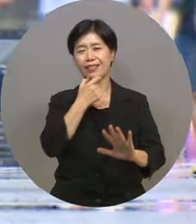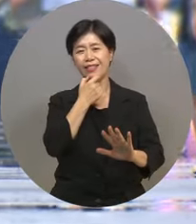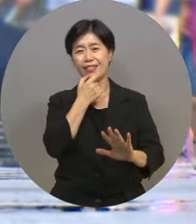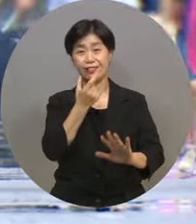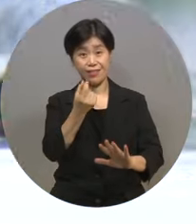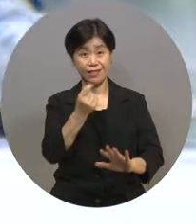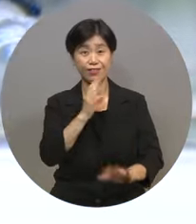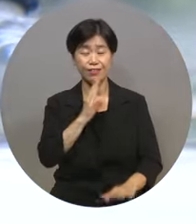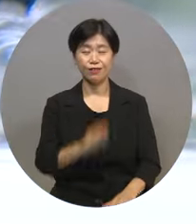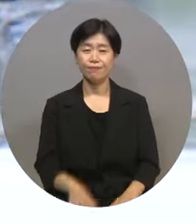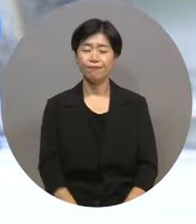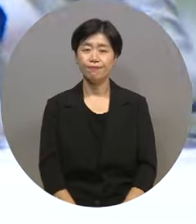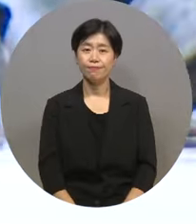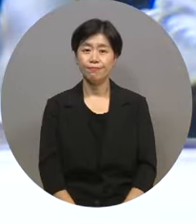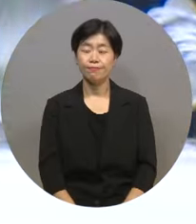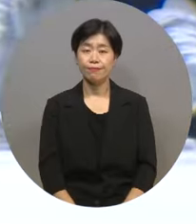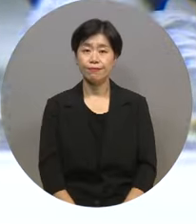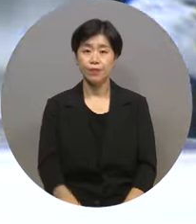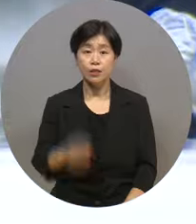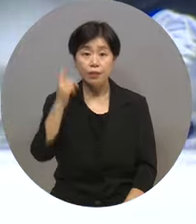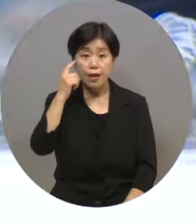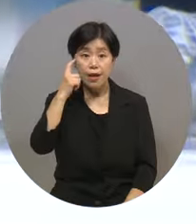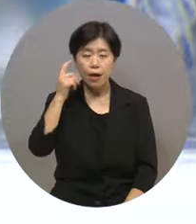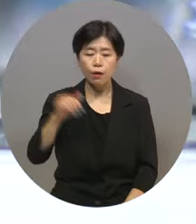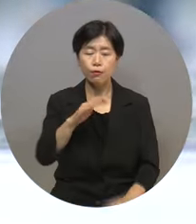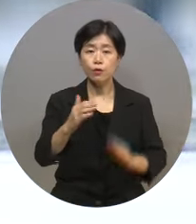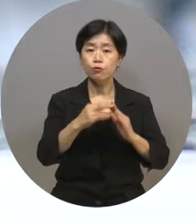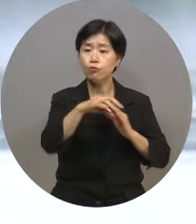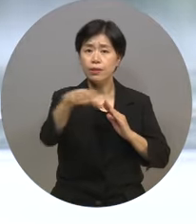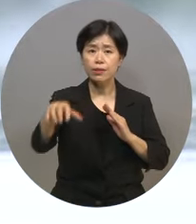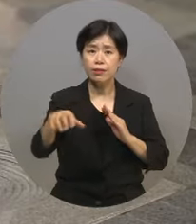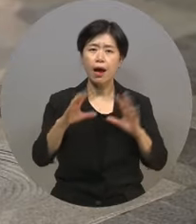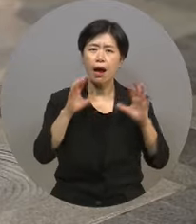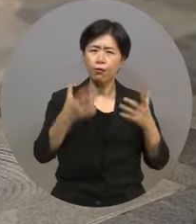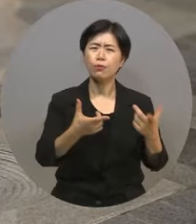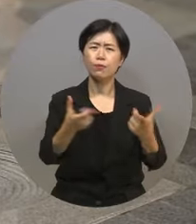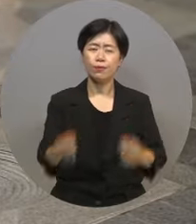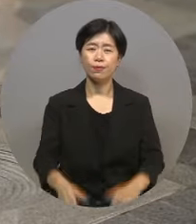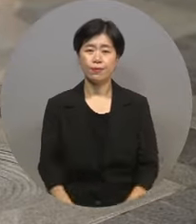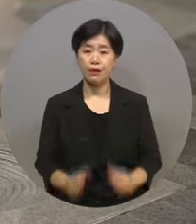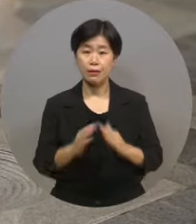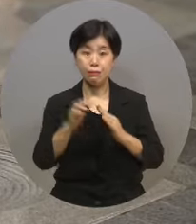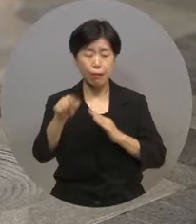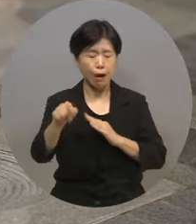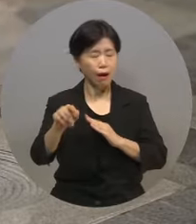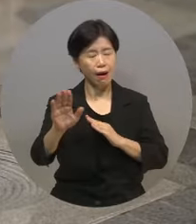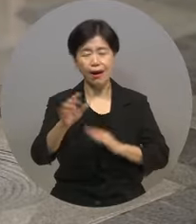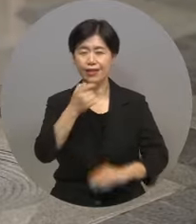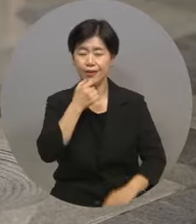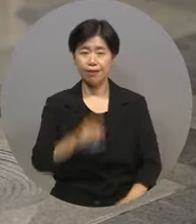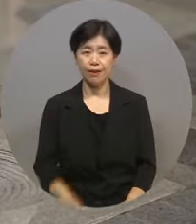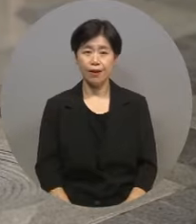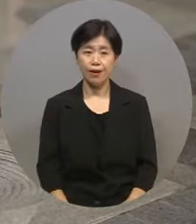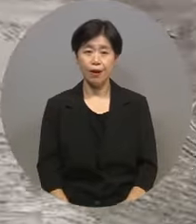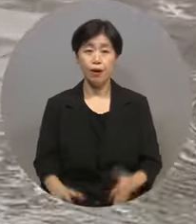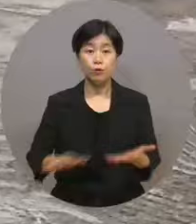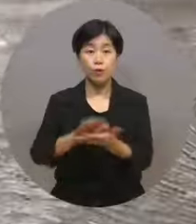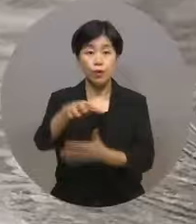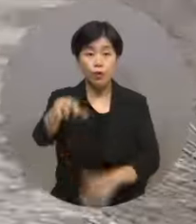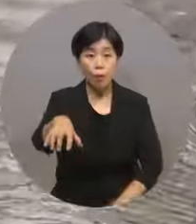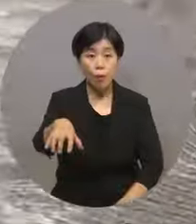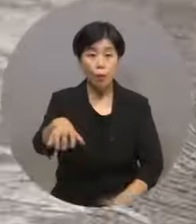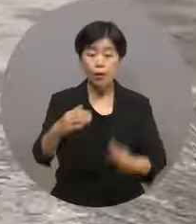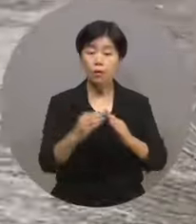경우가 많습니다이는 우리 주변 아동들에게도 마찬가지입니다 대표적으로 놀이터의 경우 대부분